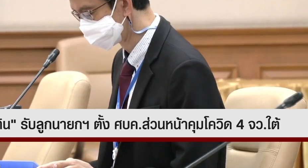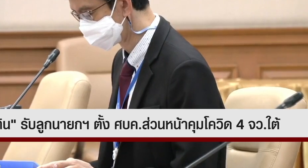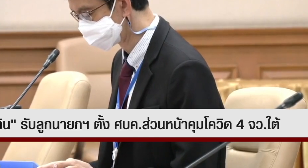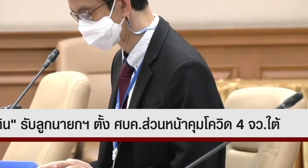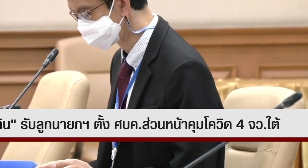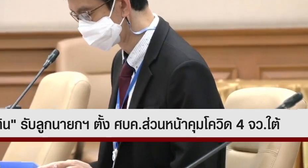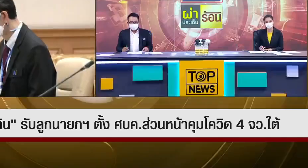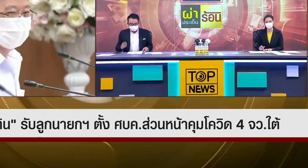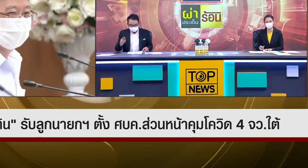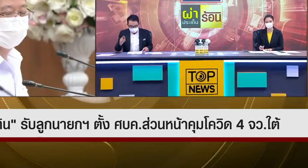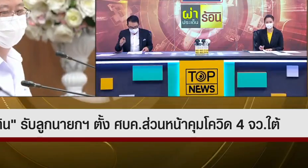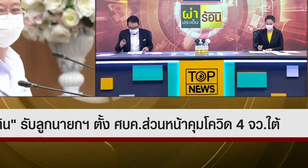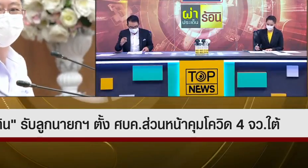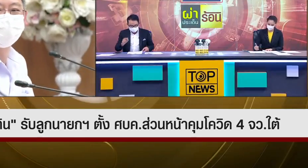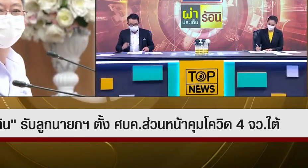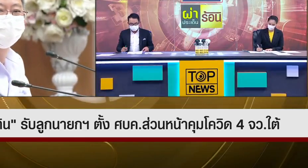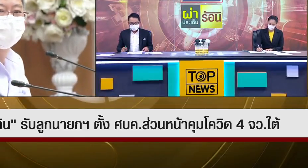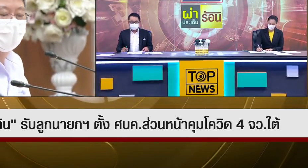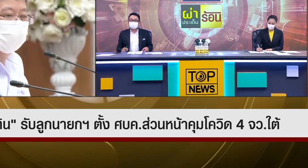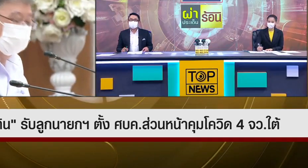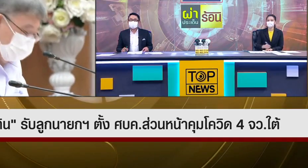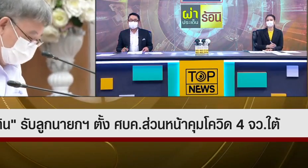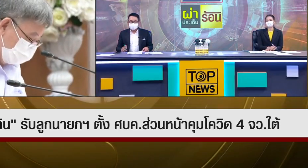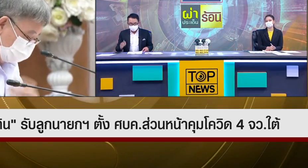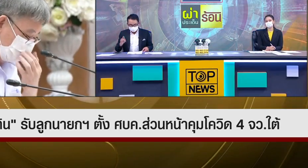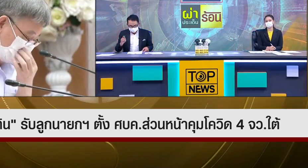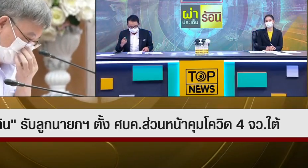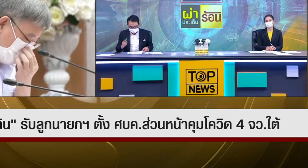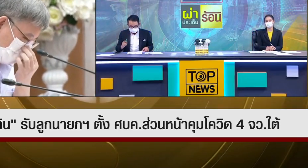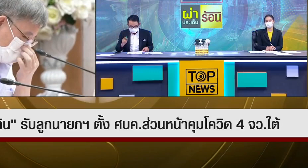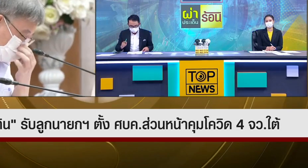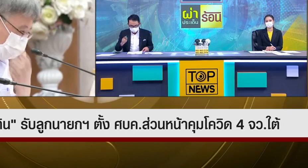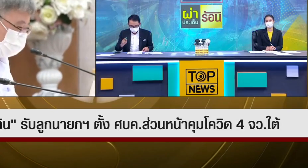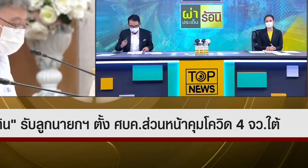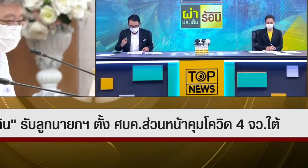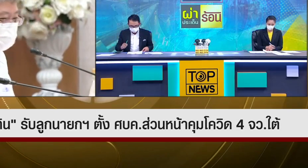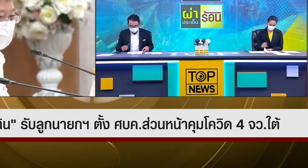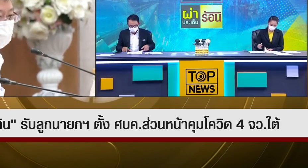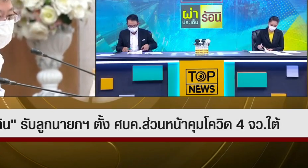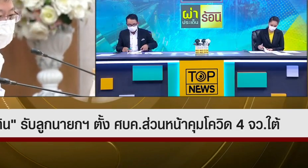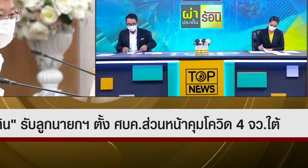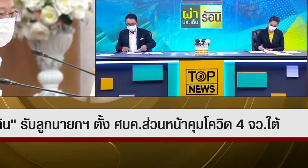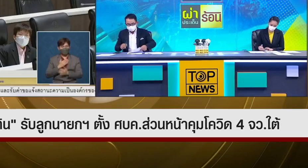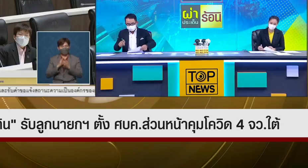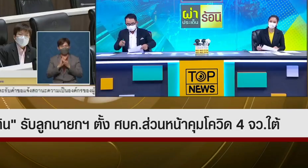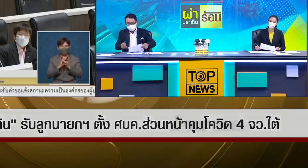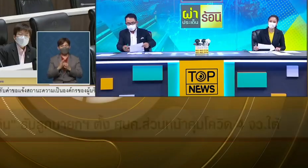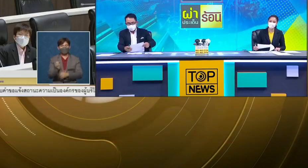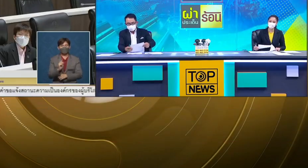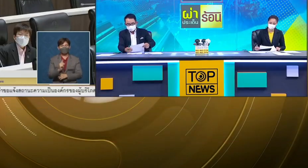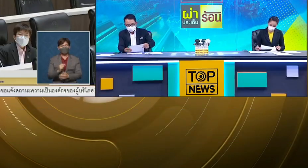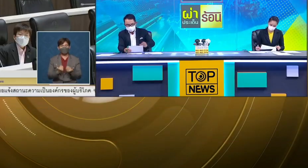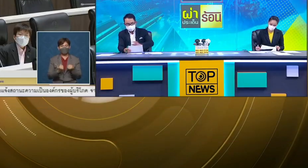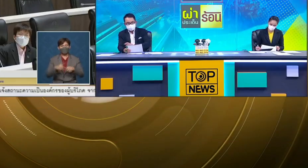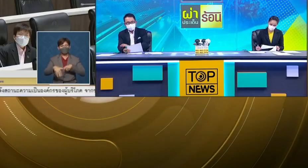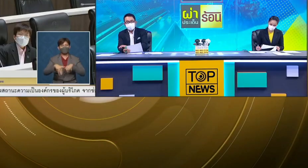อกให้นะฮะสุภชัยใจสมุทรฮะสุภชัยใจสมุทรสสบัญชีรายชื่อและนายทะเบียนพรร